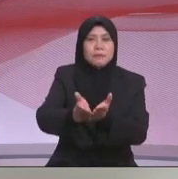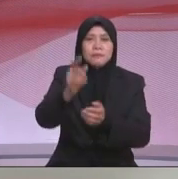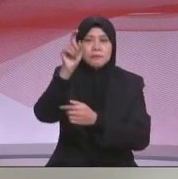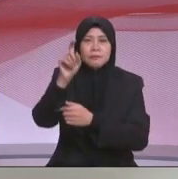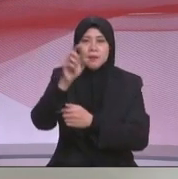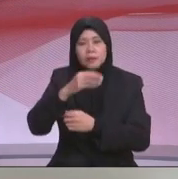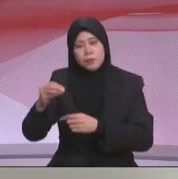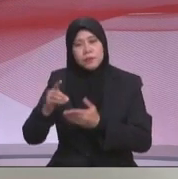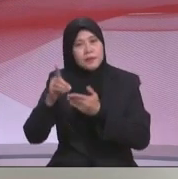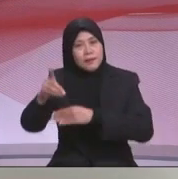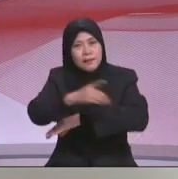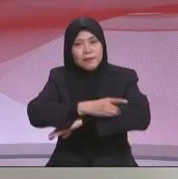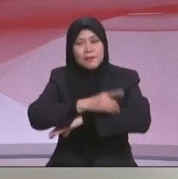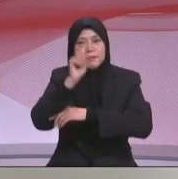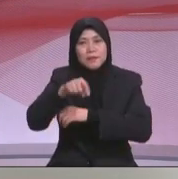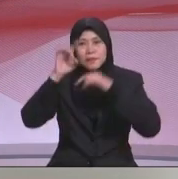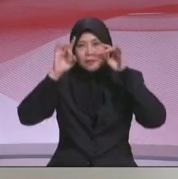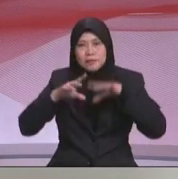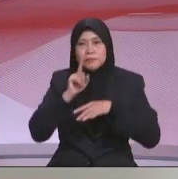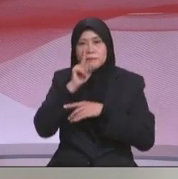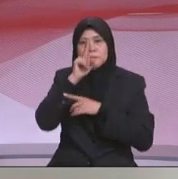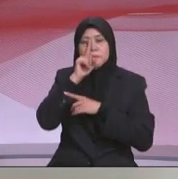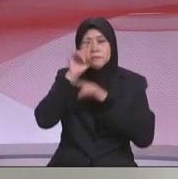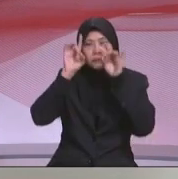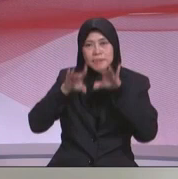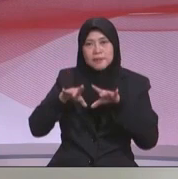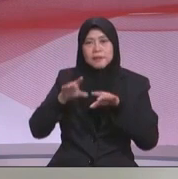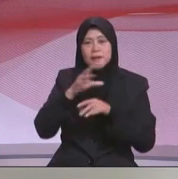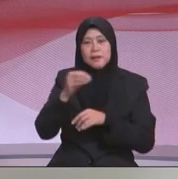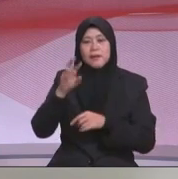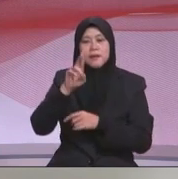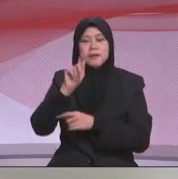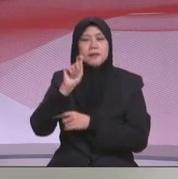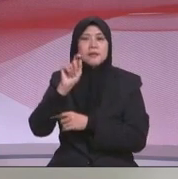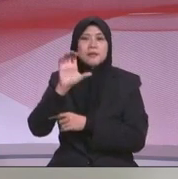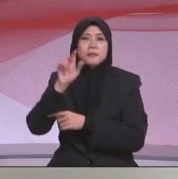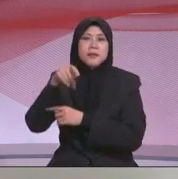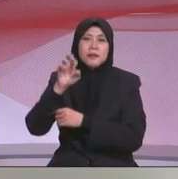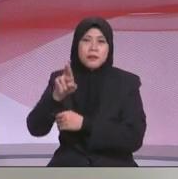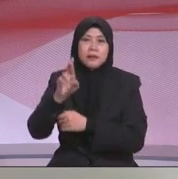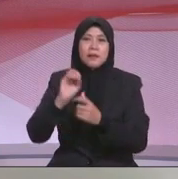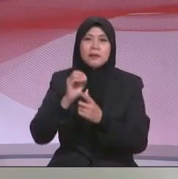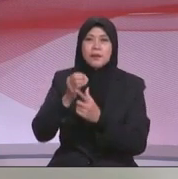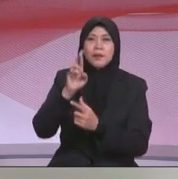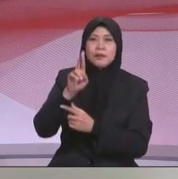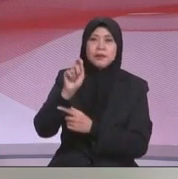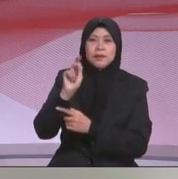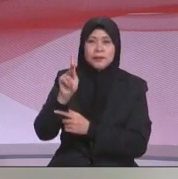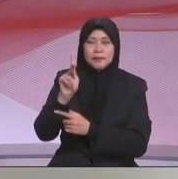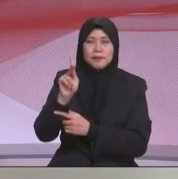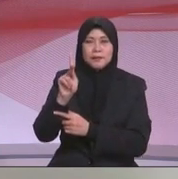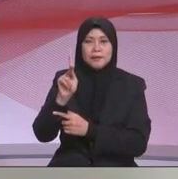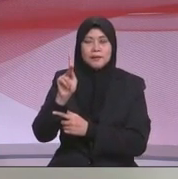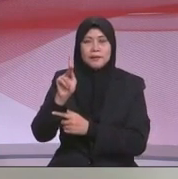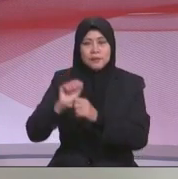menjalani swab test, pengesanan RT-PCR atau RTK antigen